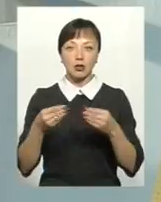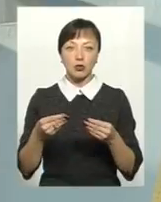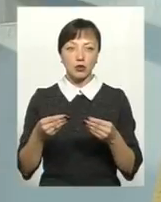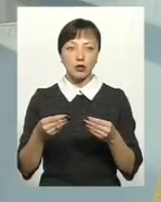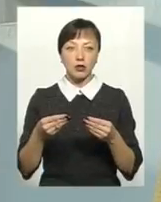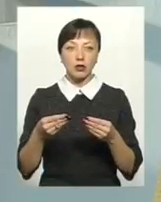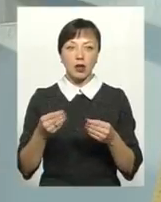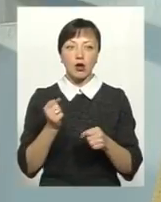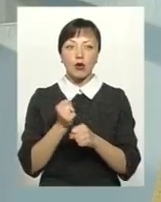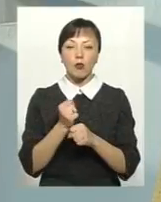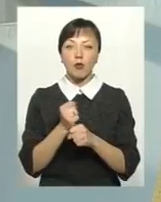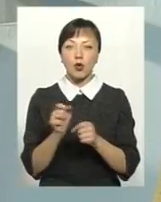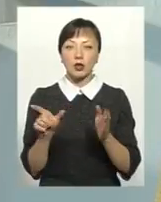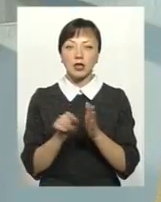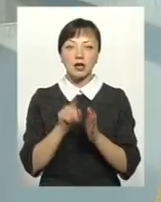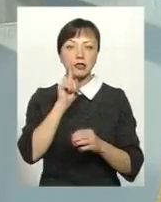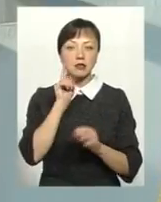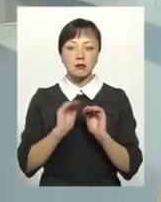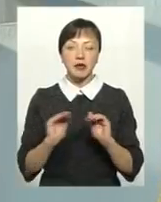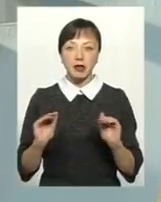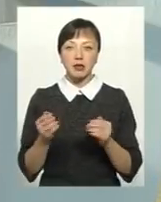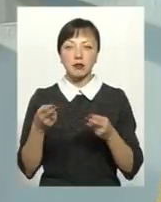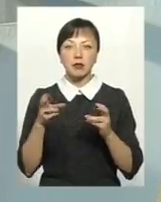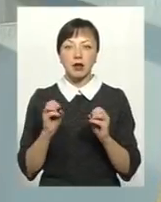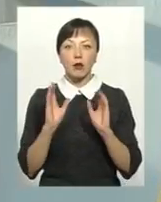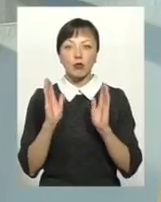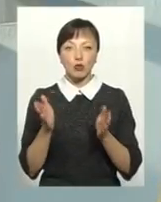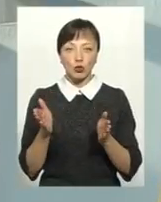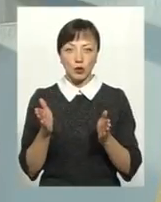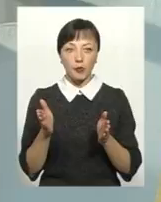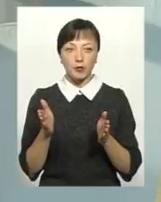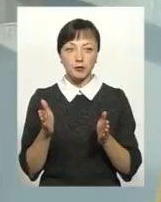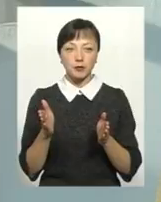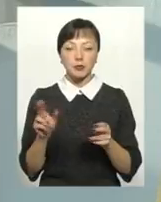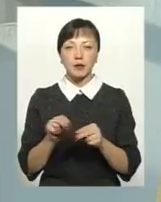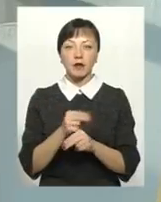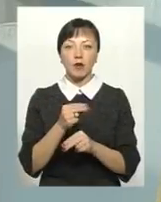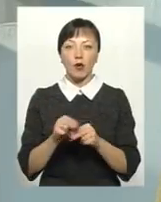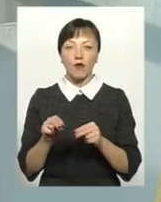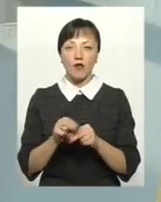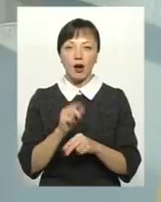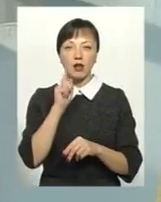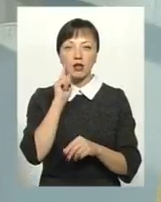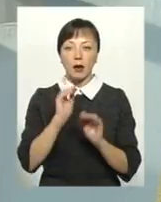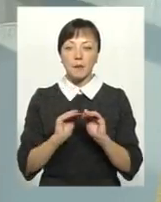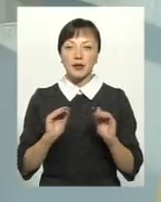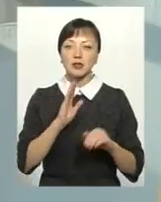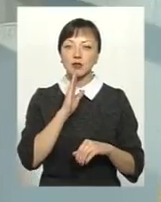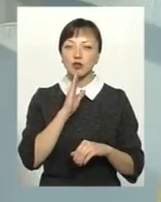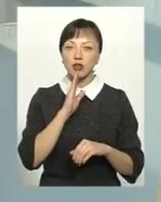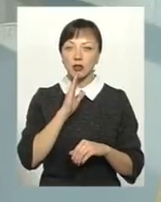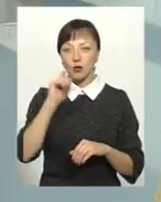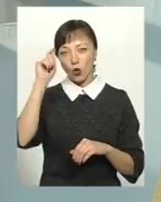компонент, тобто робота навіть з підлітками теж, де буде виховання підлітків, дівчаток